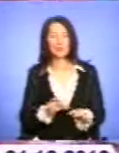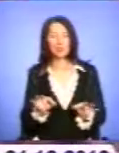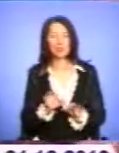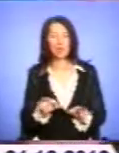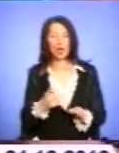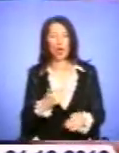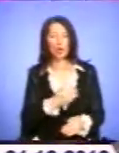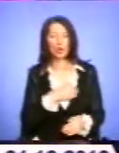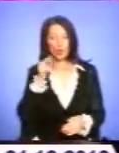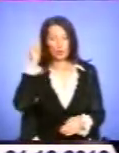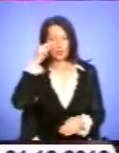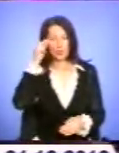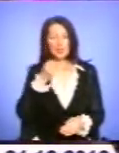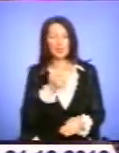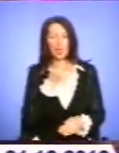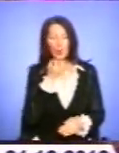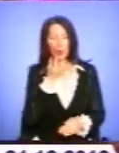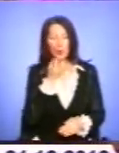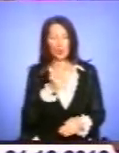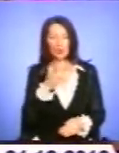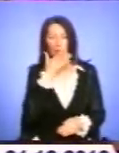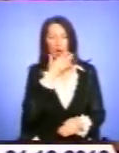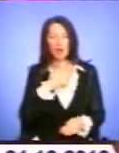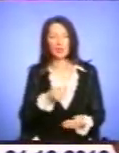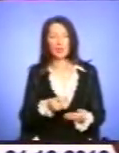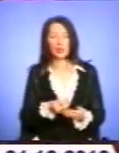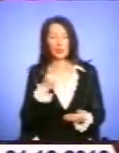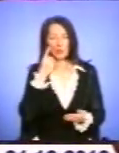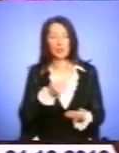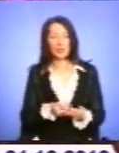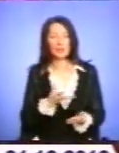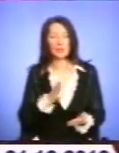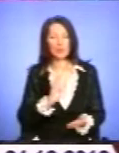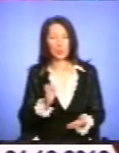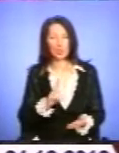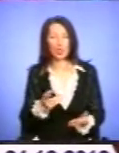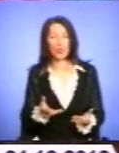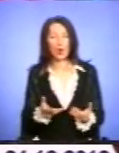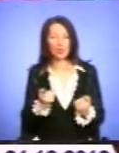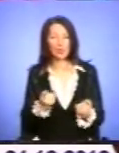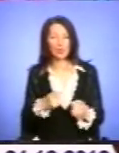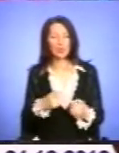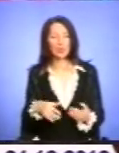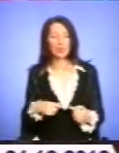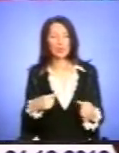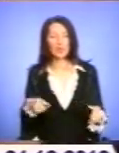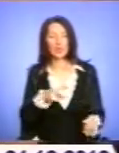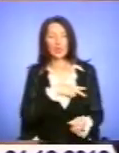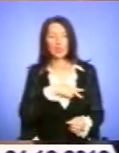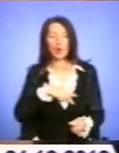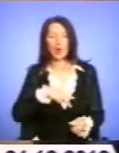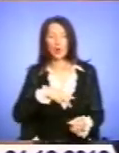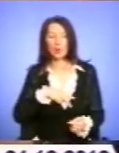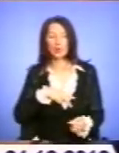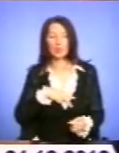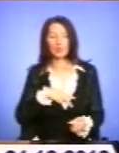Я хочу вчитися добре, щоб гарні оцінки були, щоб отримувати всякі нагороди.